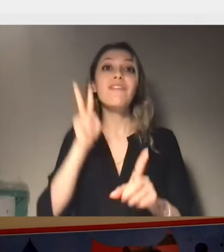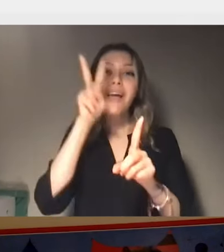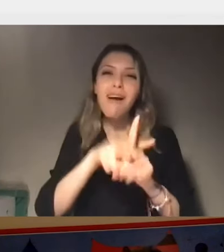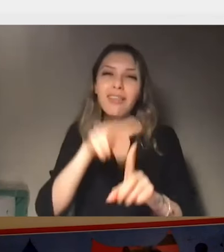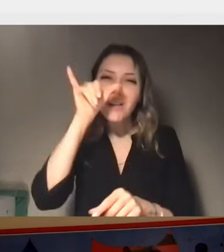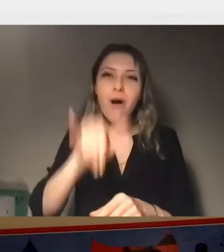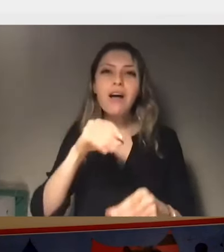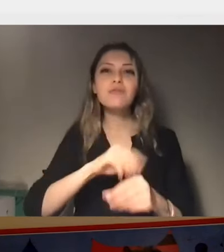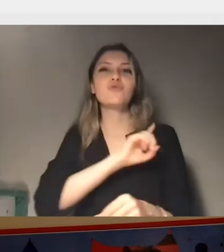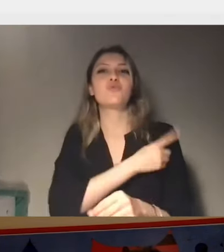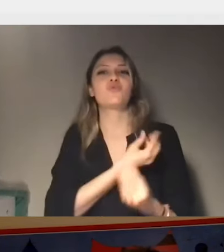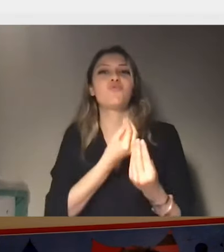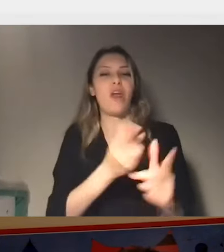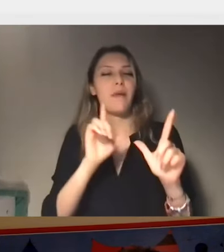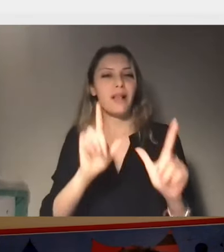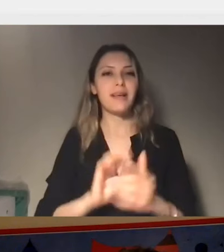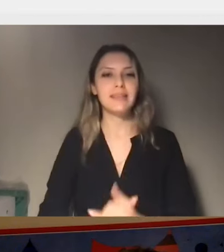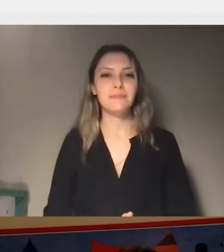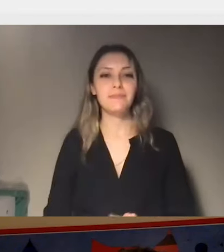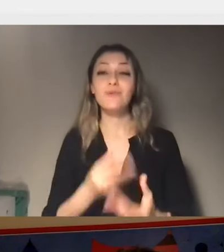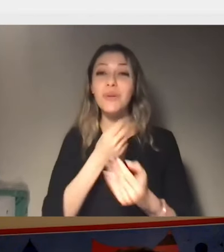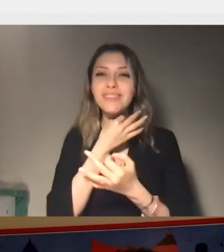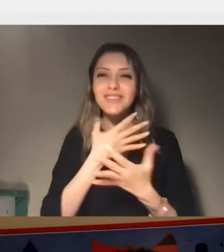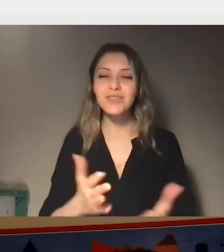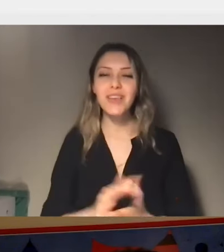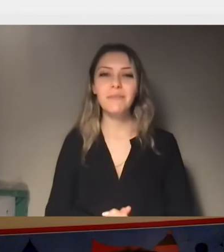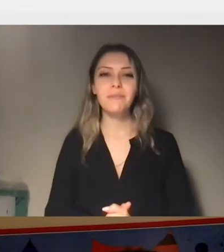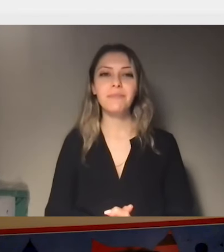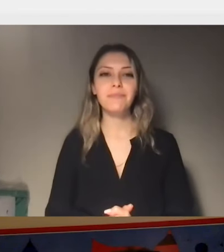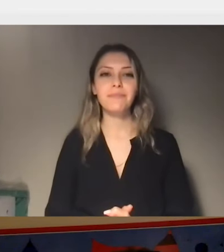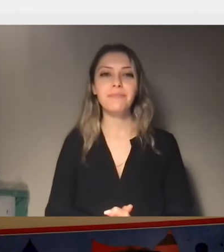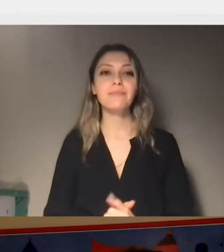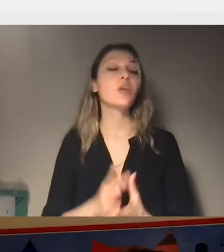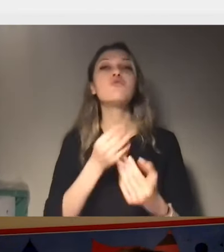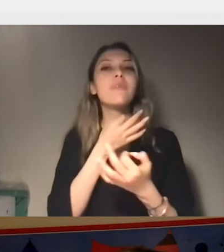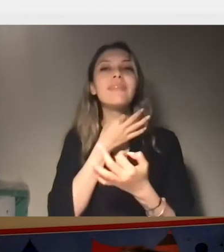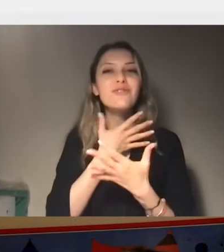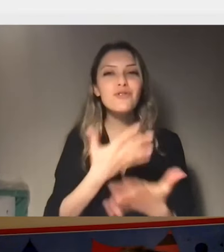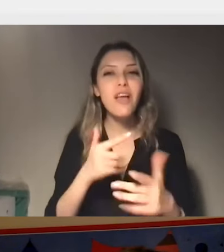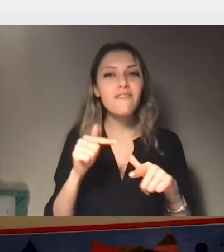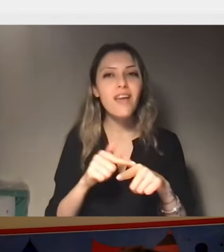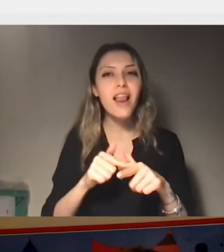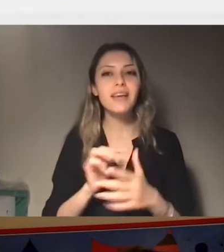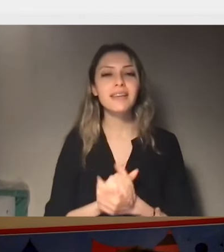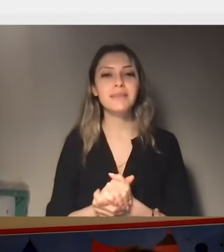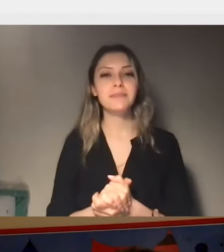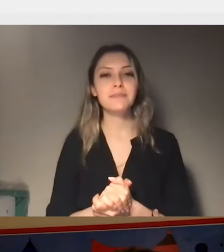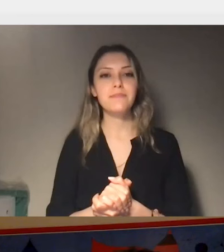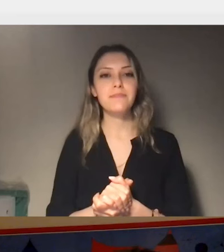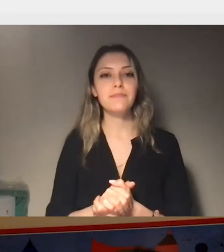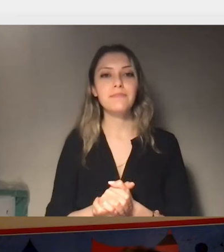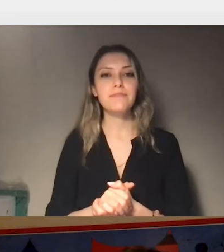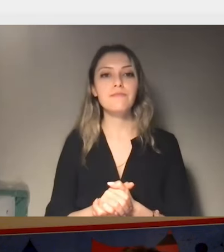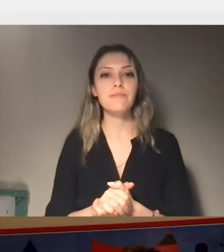güçlendirebilmek olacak. Çok teşekkürler Ferah. O zaman hani hala burada